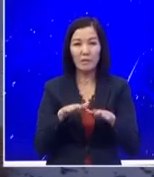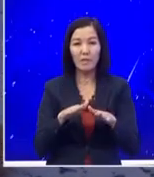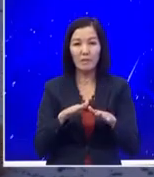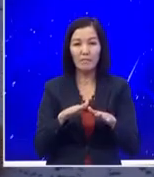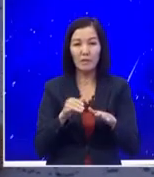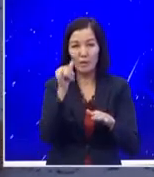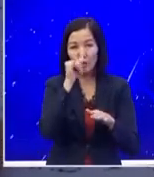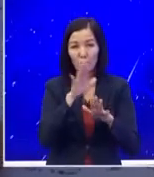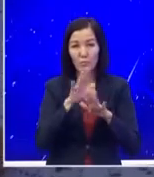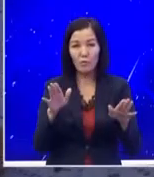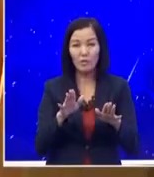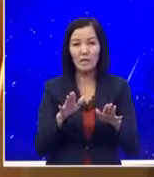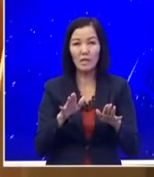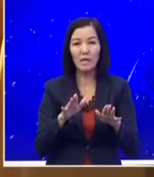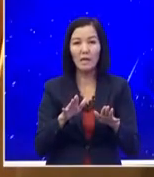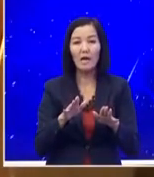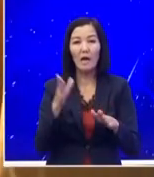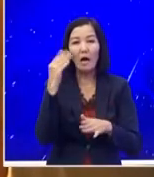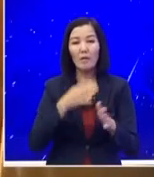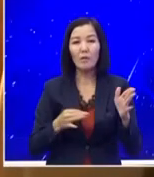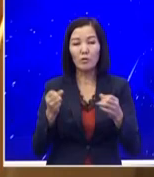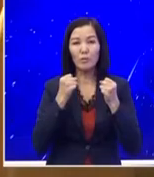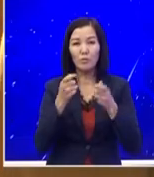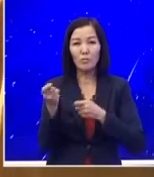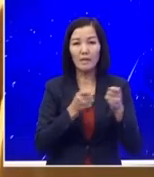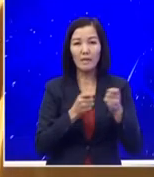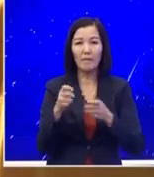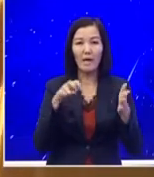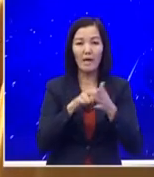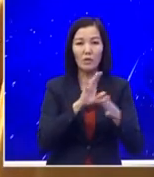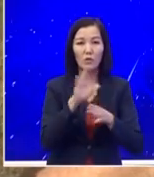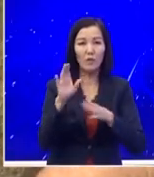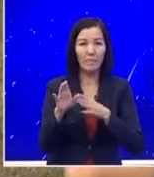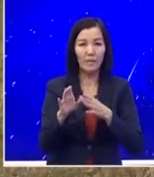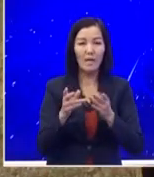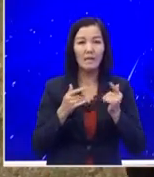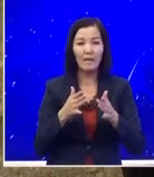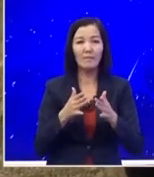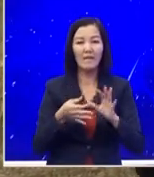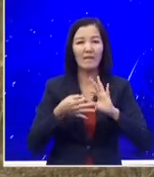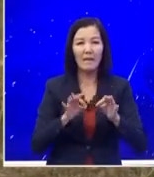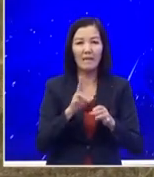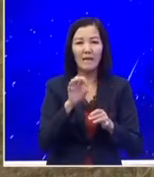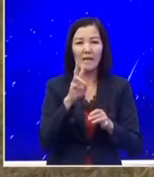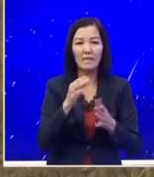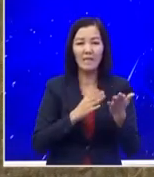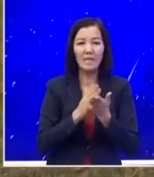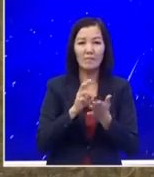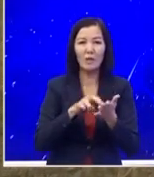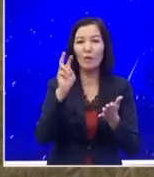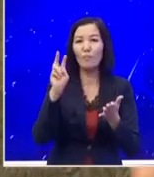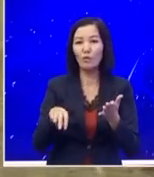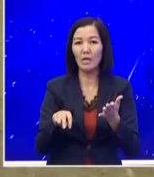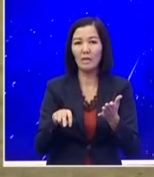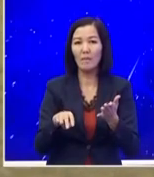жоқ, дейді спортшылар. Еріксіз Алматы облыстық спорт басқармасы басшылығына хат жолдапты. Талаптары нақты. Игорь Каренскийді